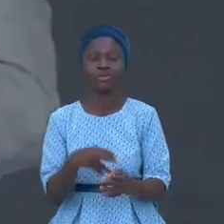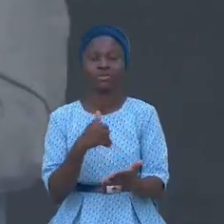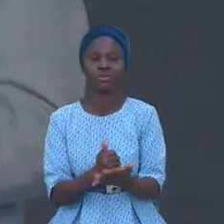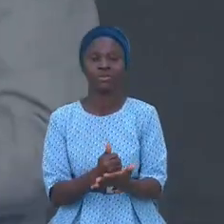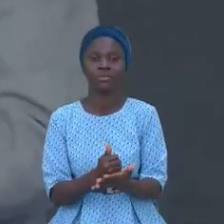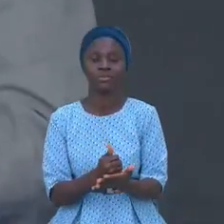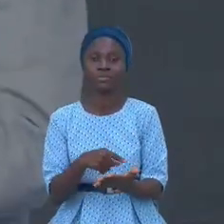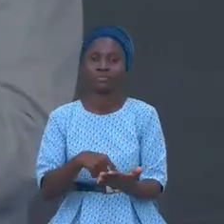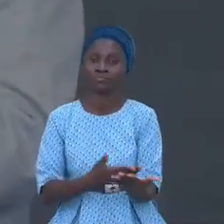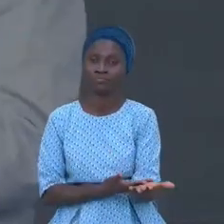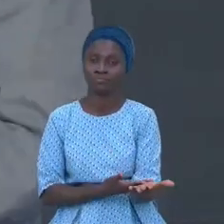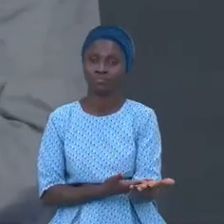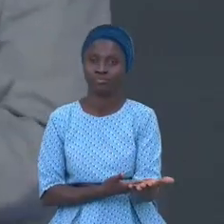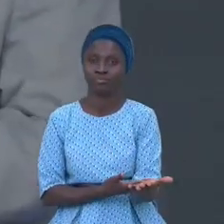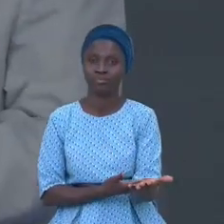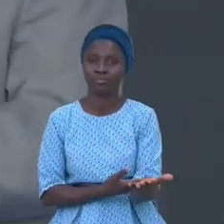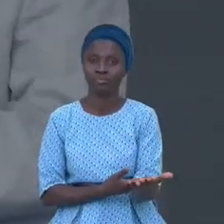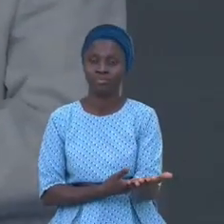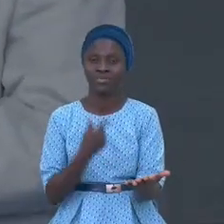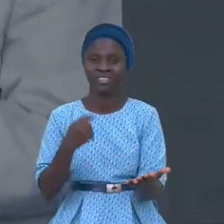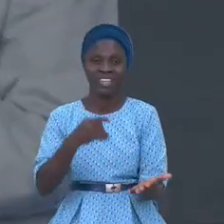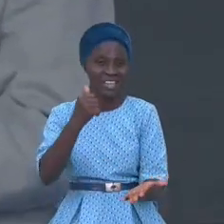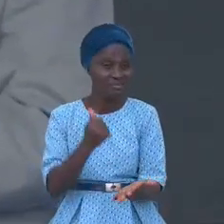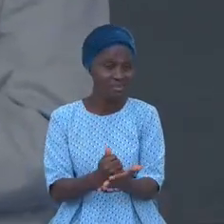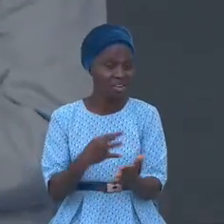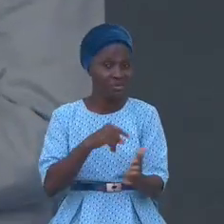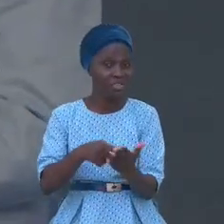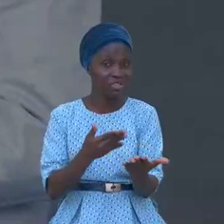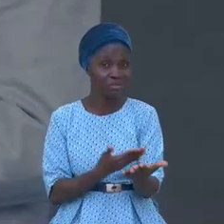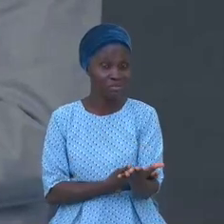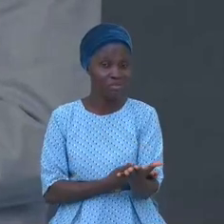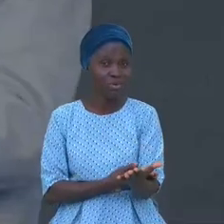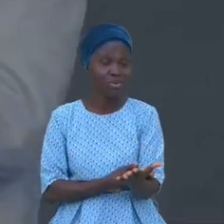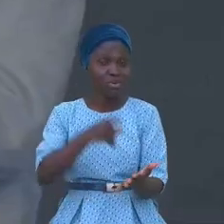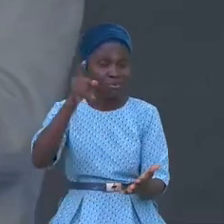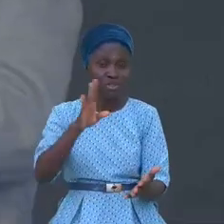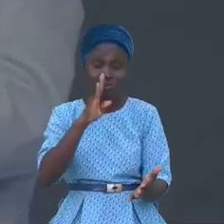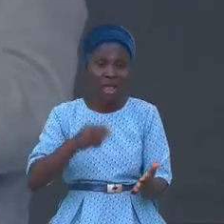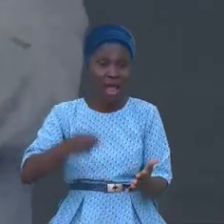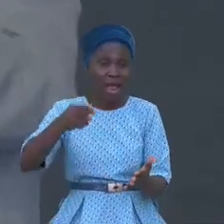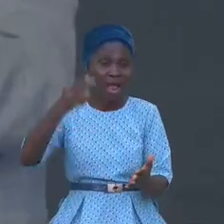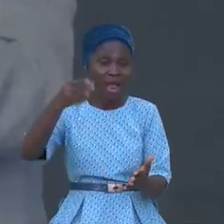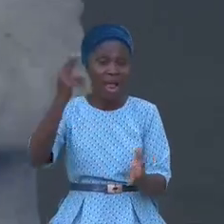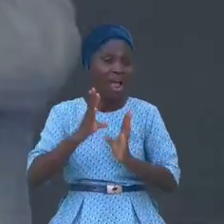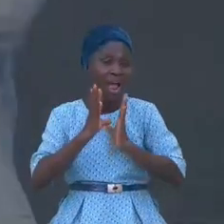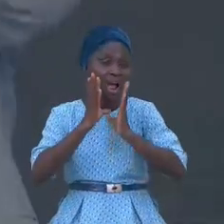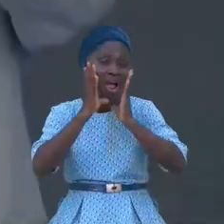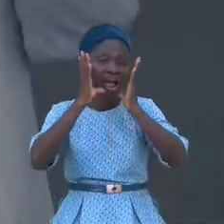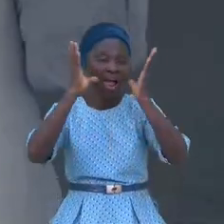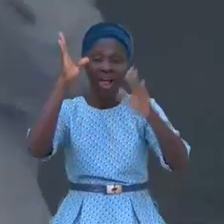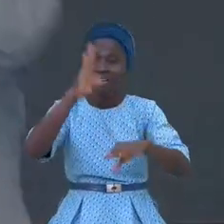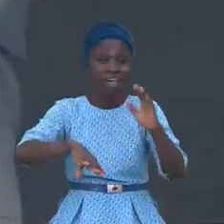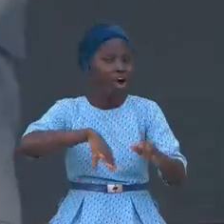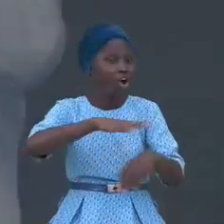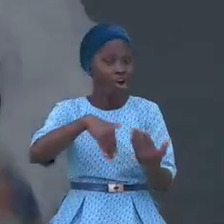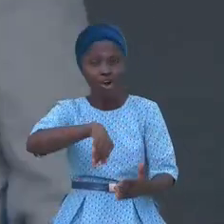Ce matin, la main de ce matin doit être plus fort, plus grand, plus fort que tous les